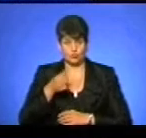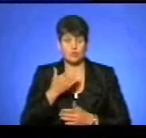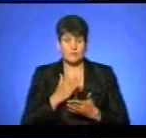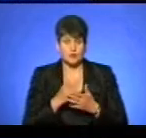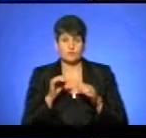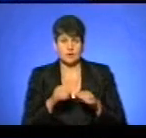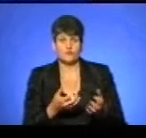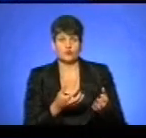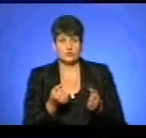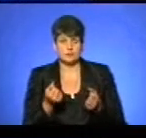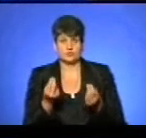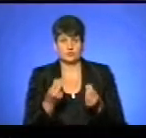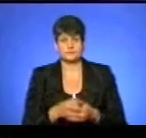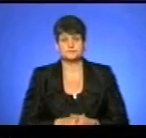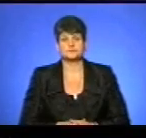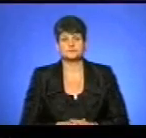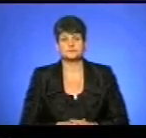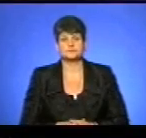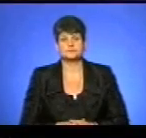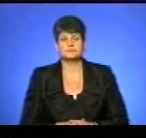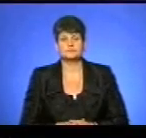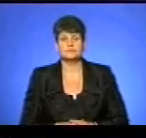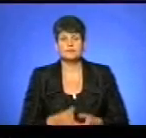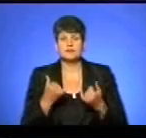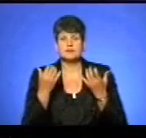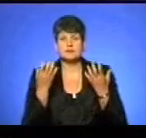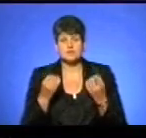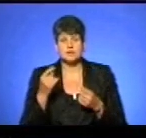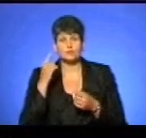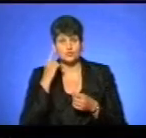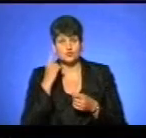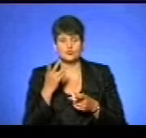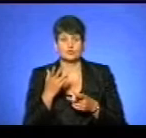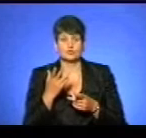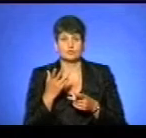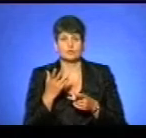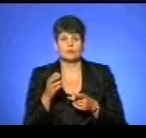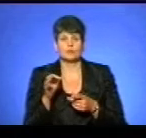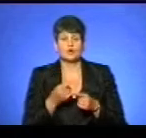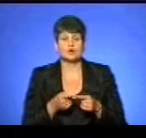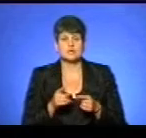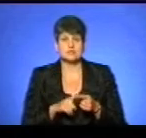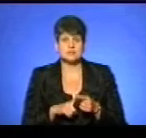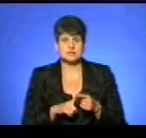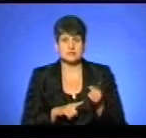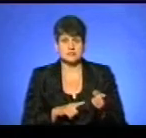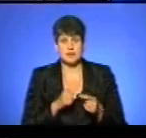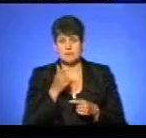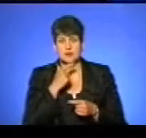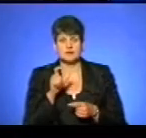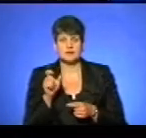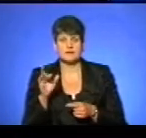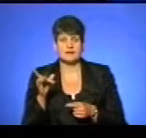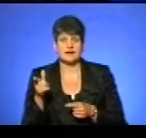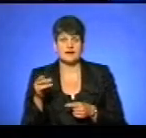право отримати відшкодування. Ми зараз ще почуємо точку зору про це пана Євгена